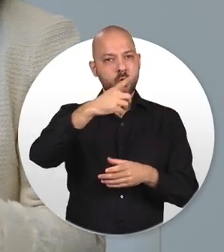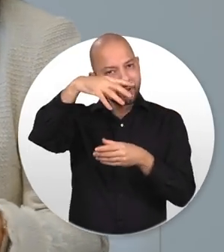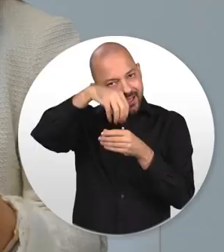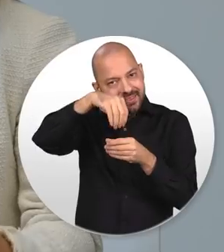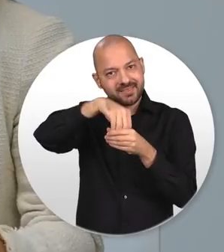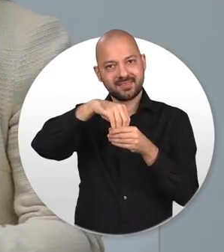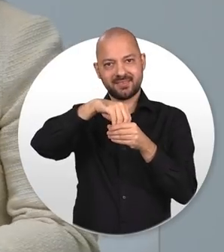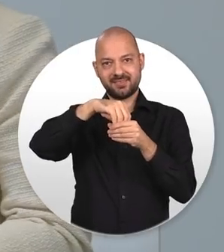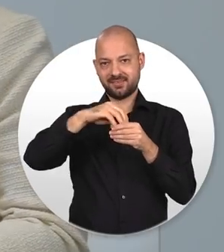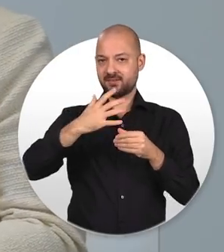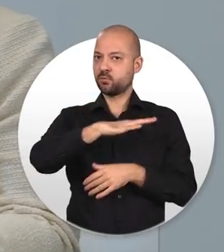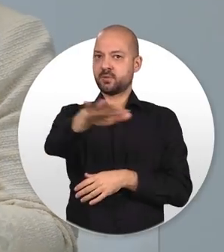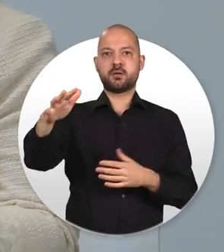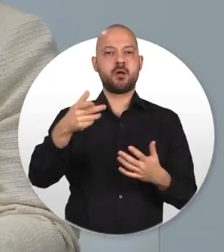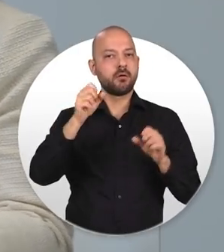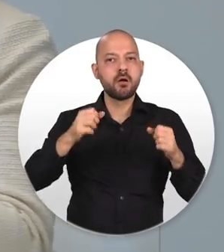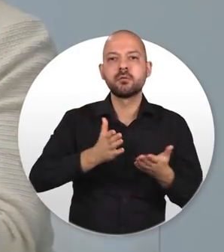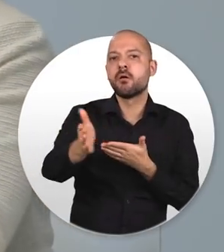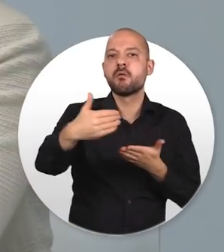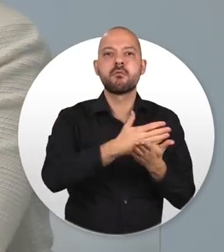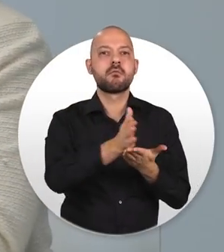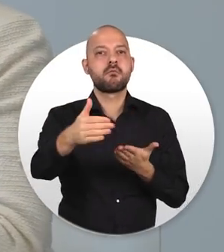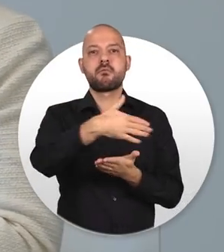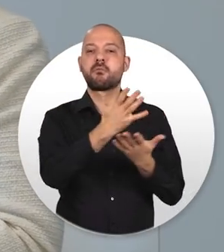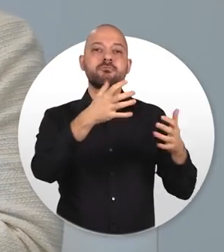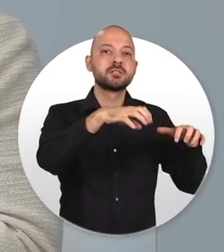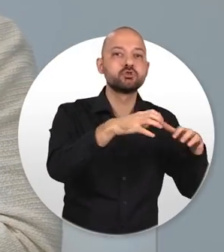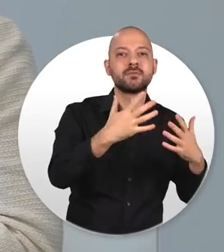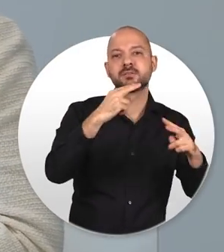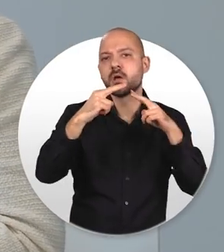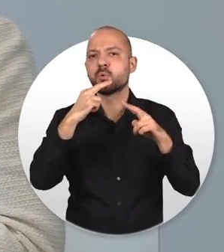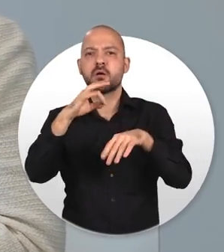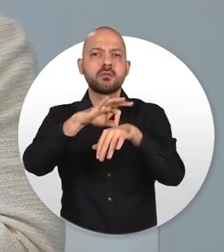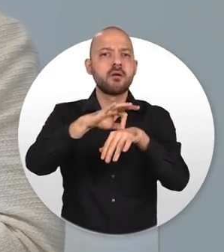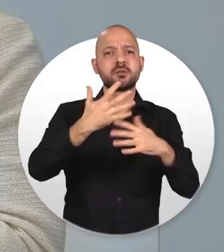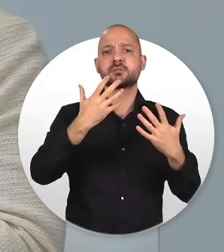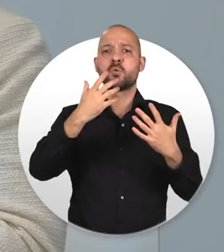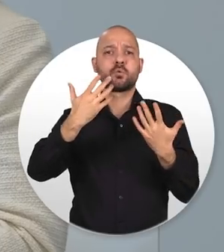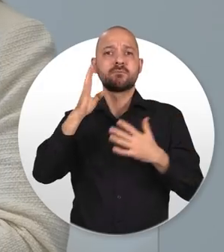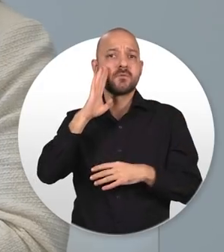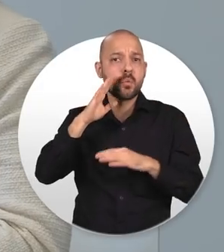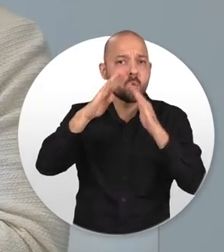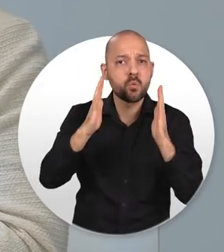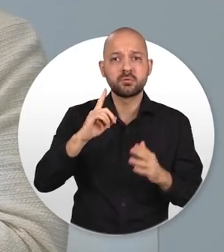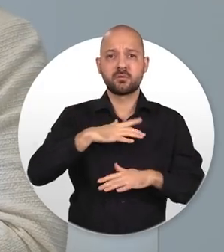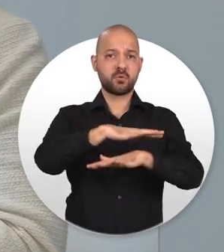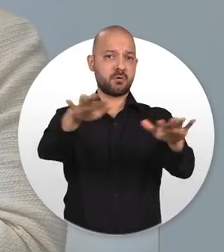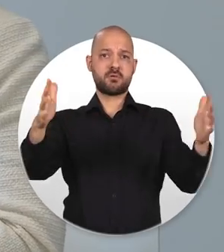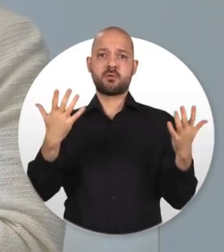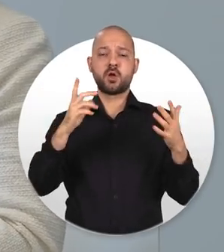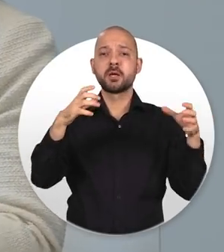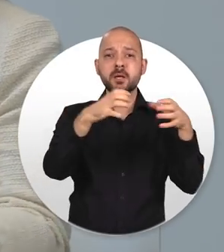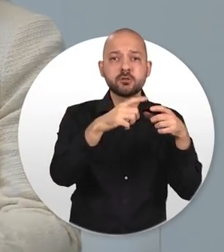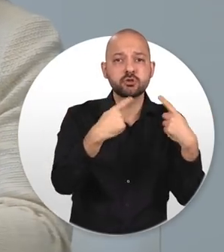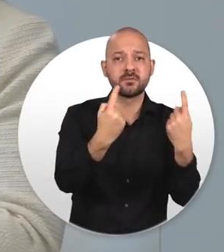Bannen, alles da, wo das Publikum hinkommt, ob das Geschäfte, Restaurants, Doktorspraxis sind oder aber auch Residenzen. In Zukunft sollen da